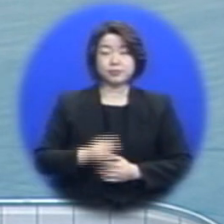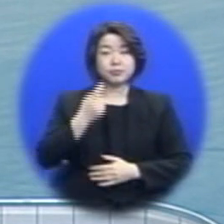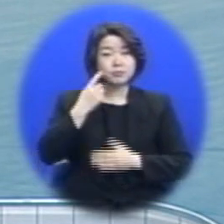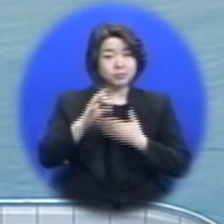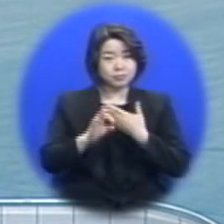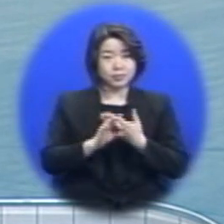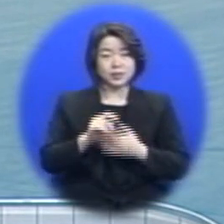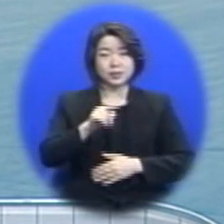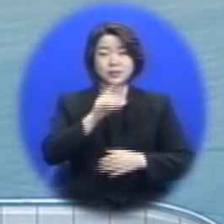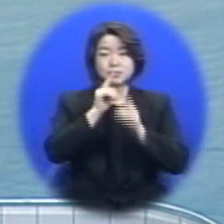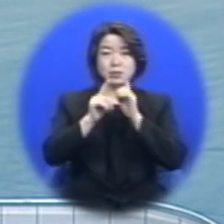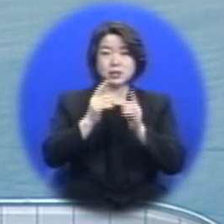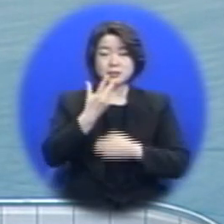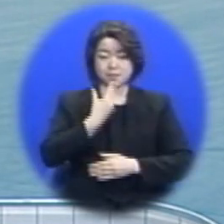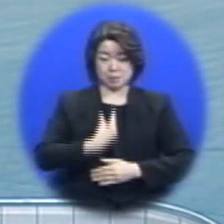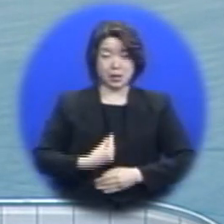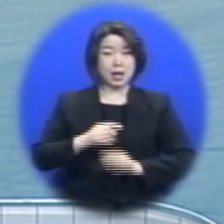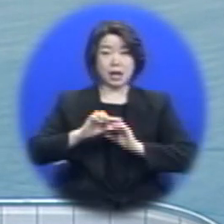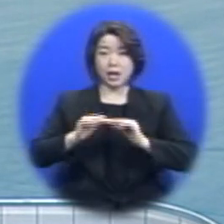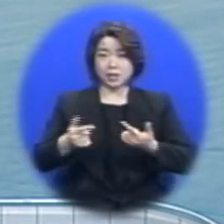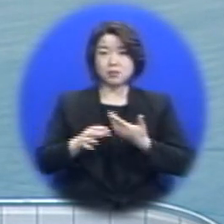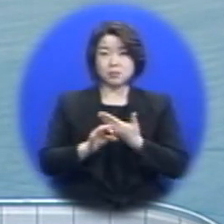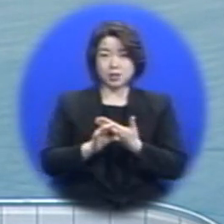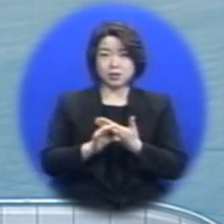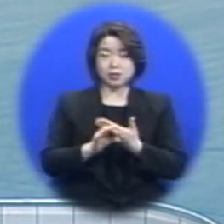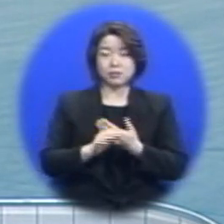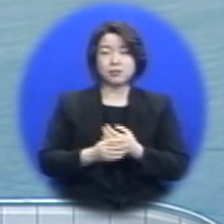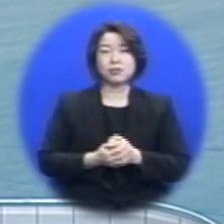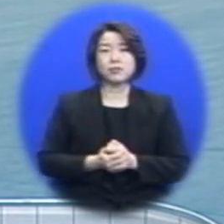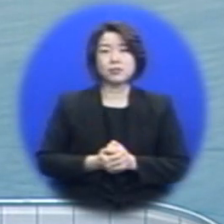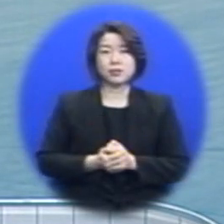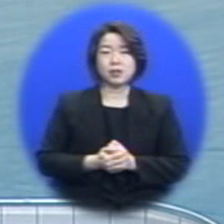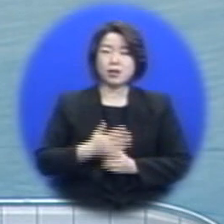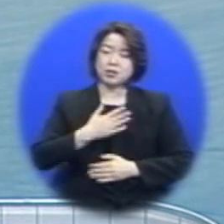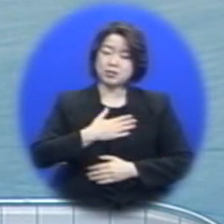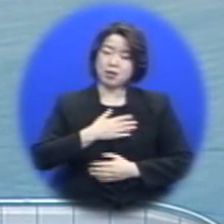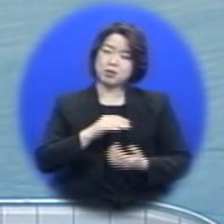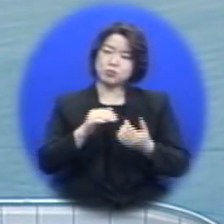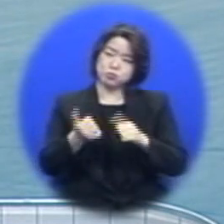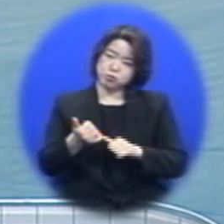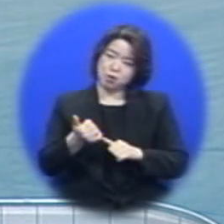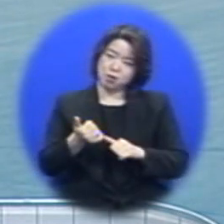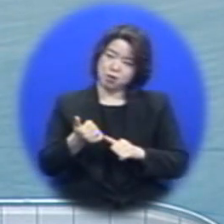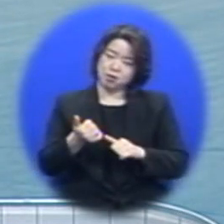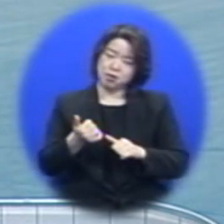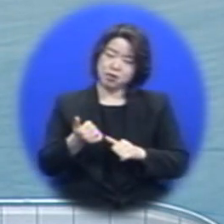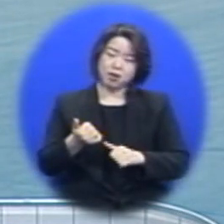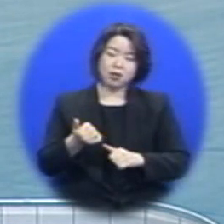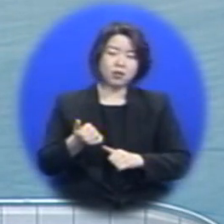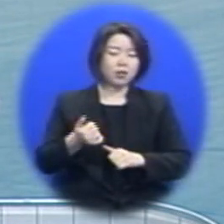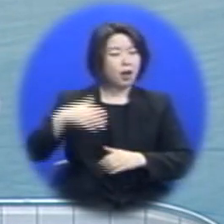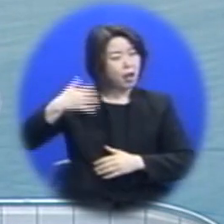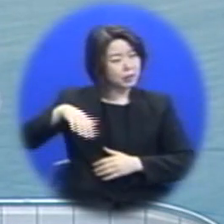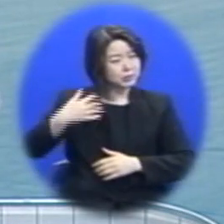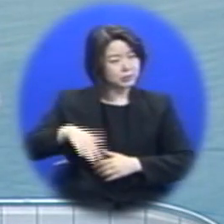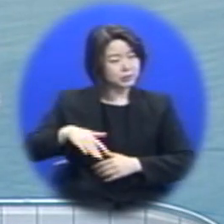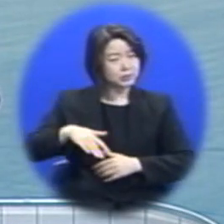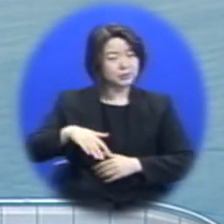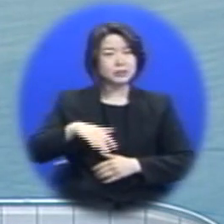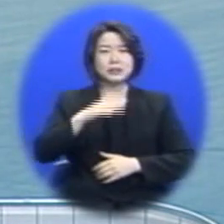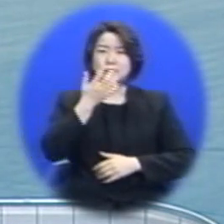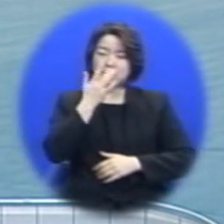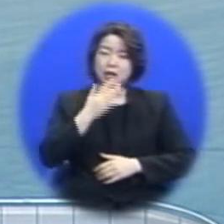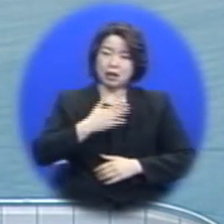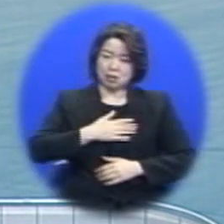만약에 그 말씀을 먹지 않으면 그러면 내가 죽었나? 안 죽은 것 같은데?